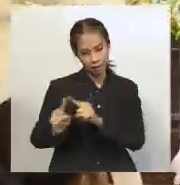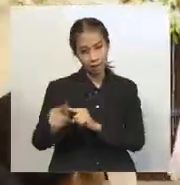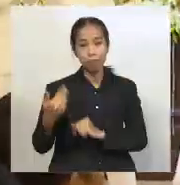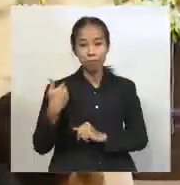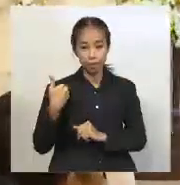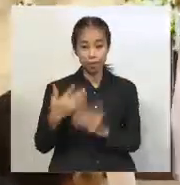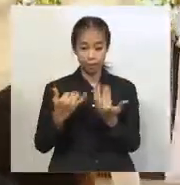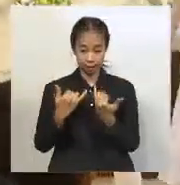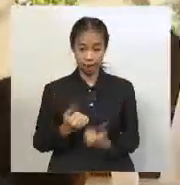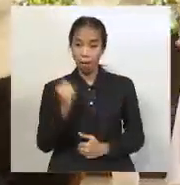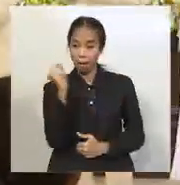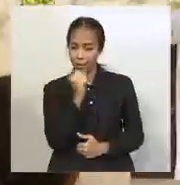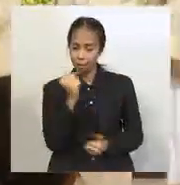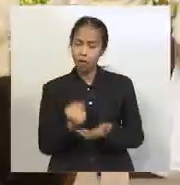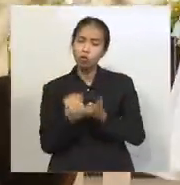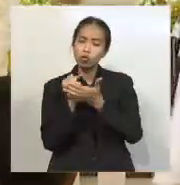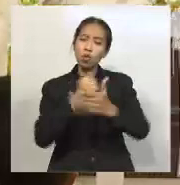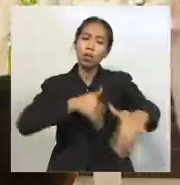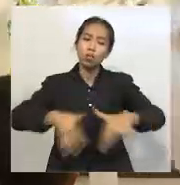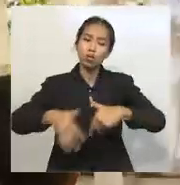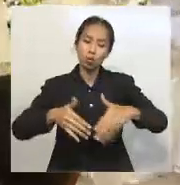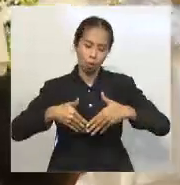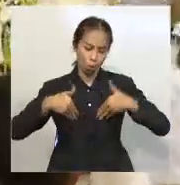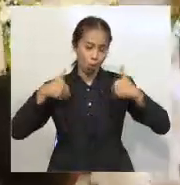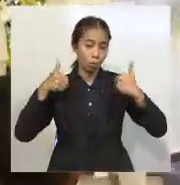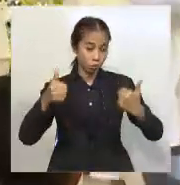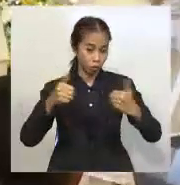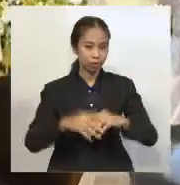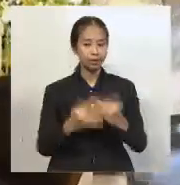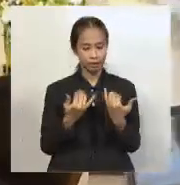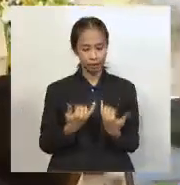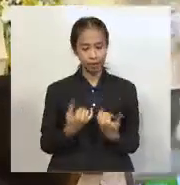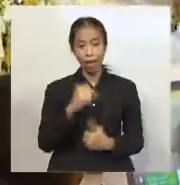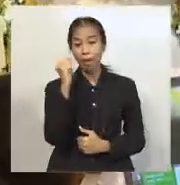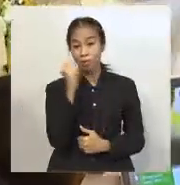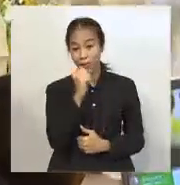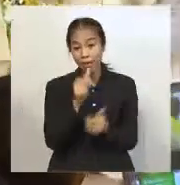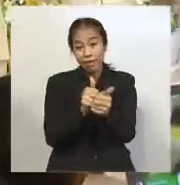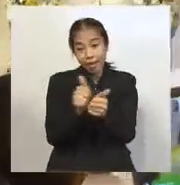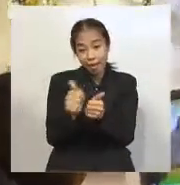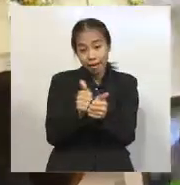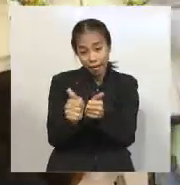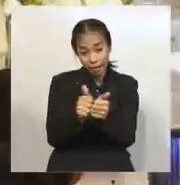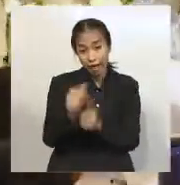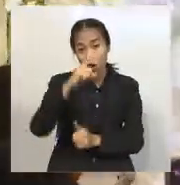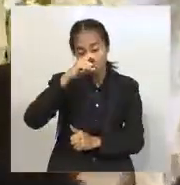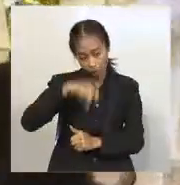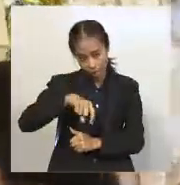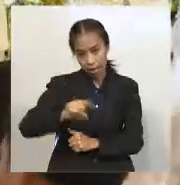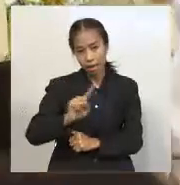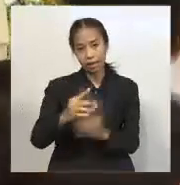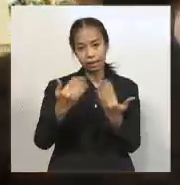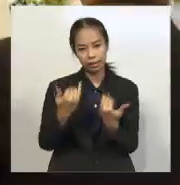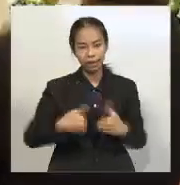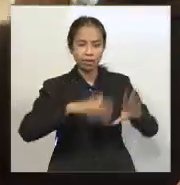ลงเนี่ยสามารถสร้างความสุขให้กับประชาชนได้นะคะสำหรับการประกวดขับร้องเพลงลูกทุ่งชิงแชมป์ประเทศไทยได้เปิดรับ